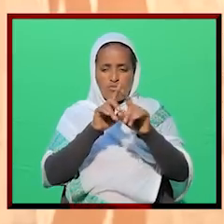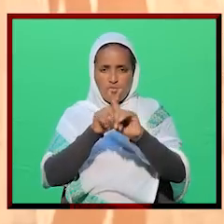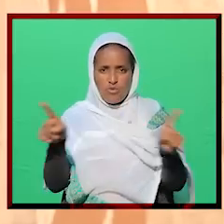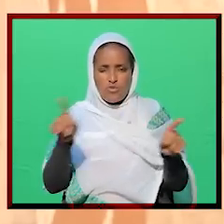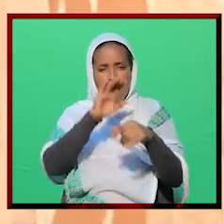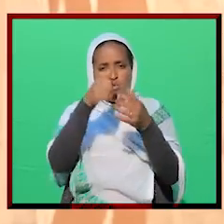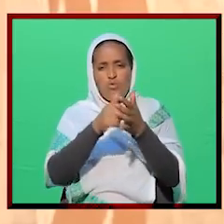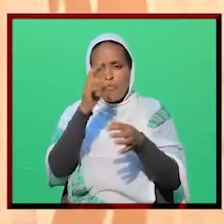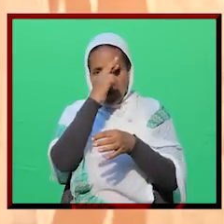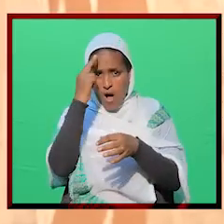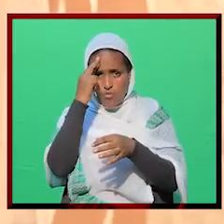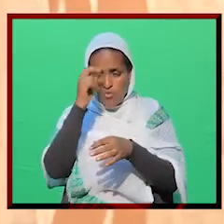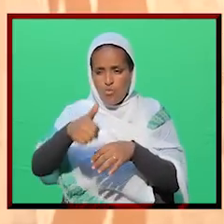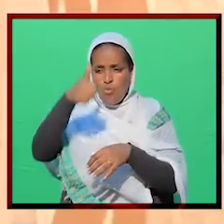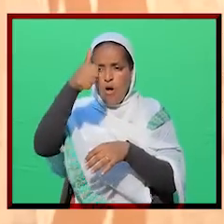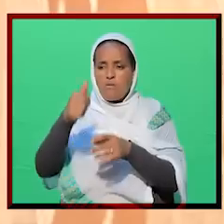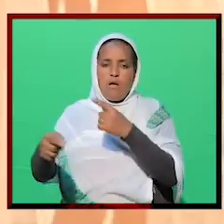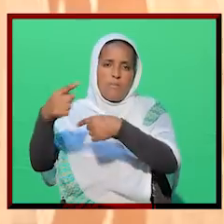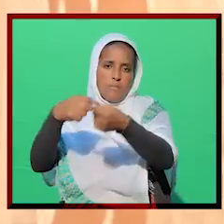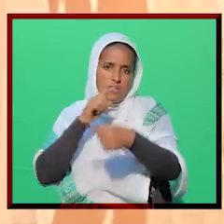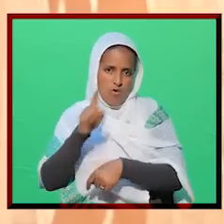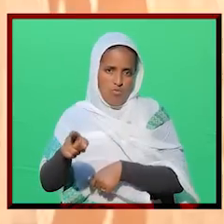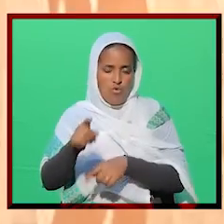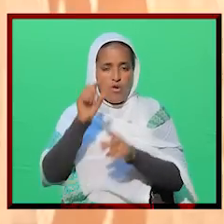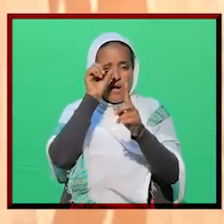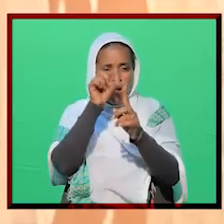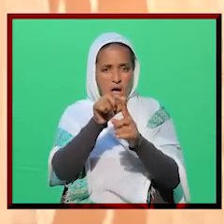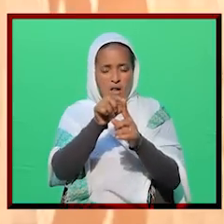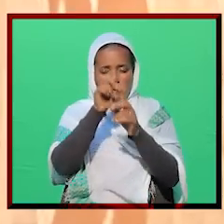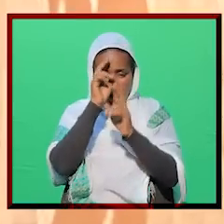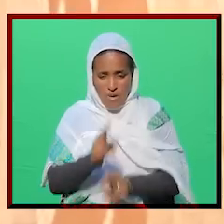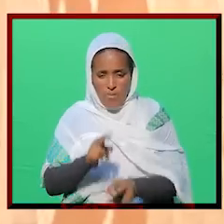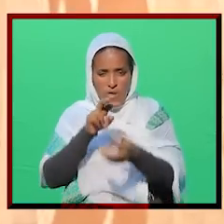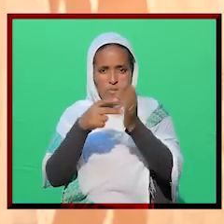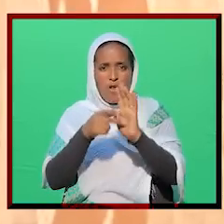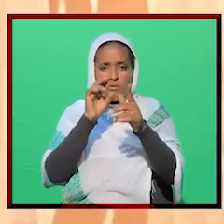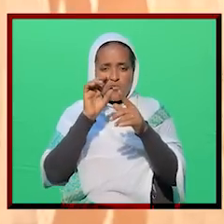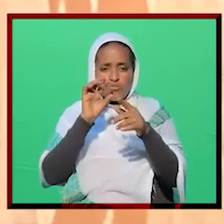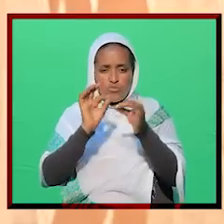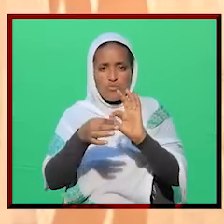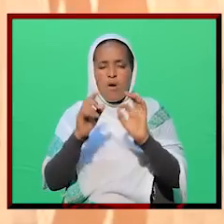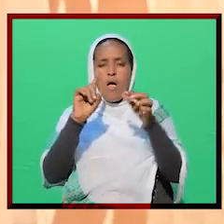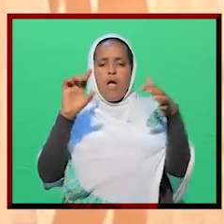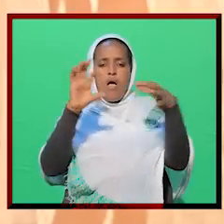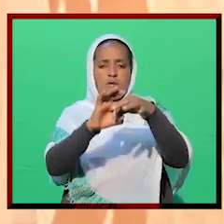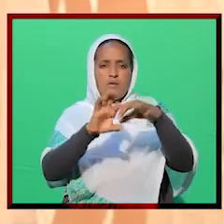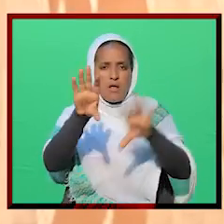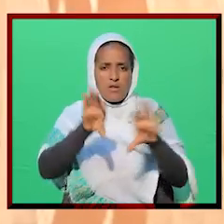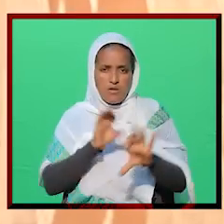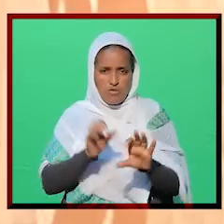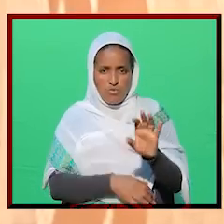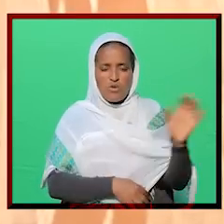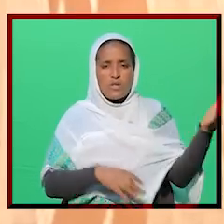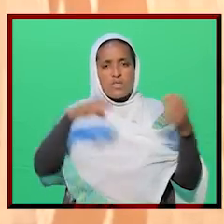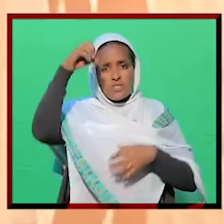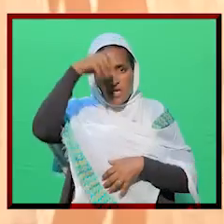ይሄ ፖለቲካዊ ዳራው በጣም ከፍተኛ እንደነበረ ዘመኑ ትልቅ ስራ ሰርቷል። መጨረሻ ላይ ያው በእናጼ ቴዎድሮስ እንደገና የዘመነ መሳፍንት